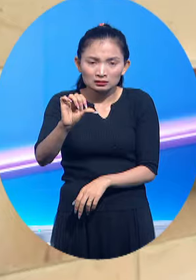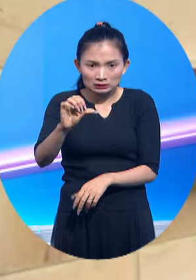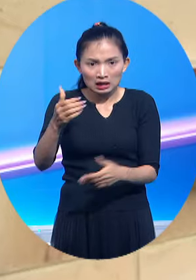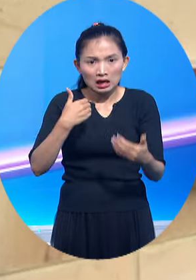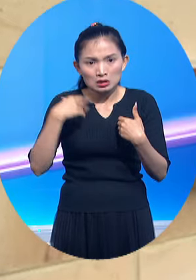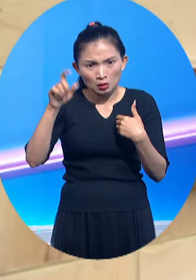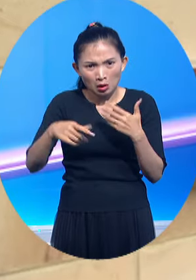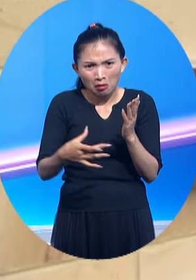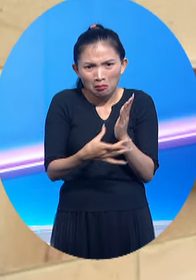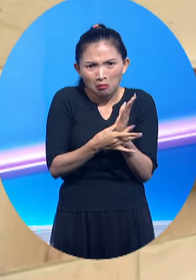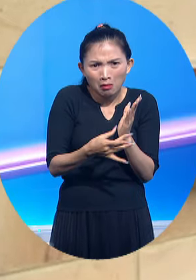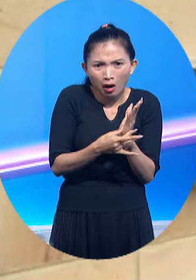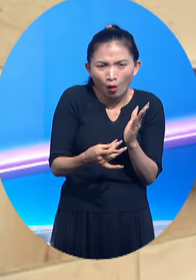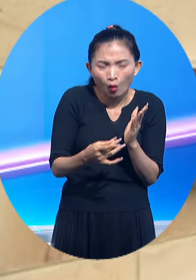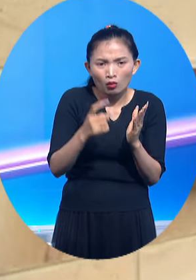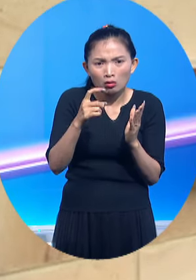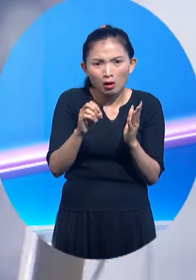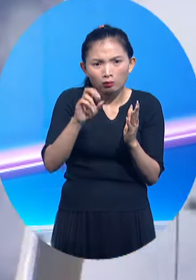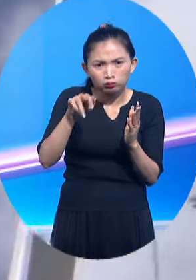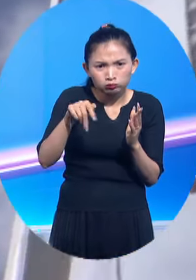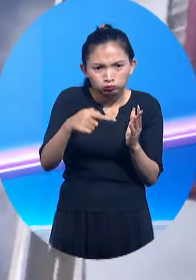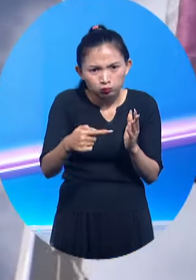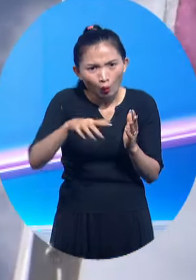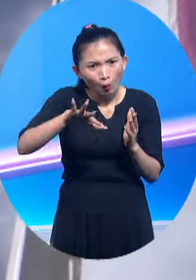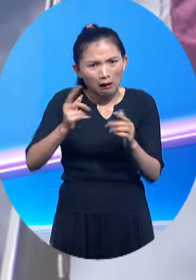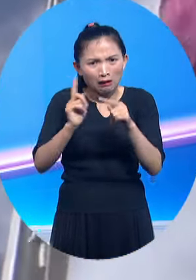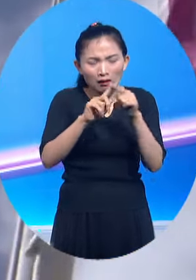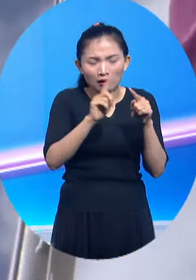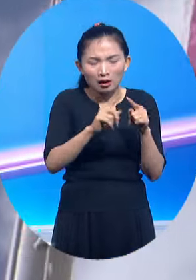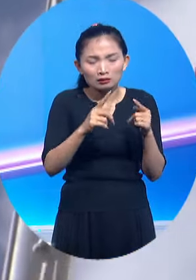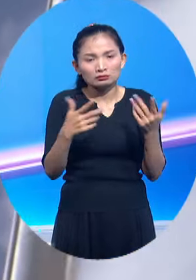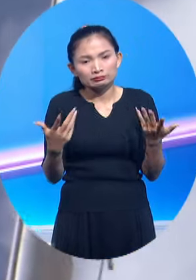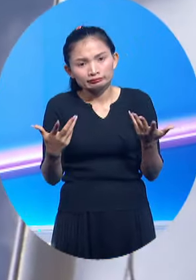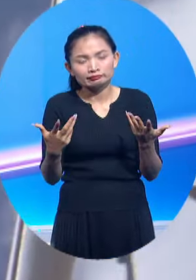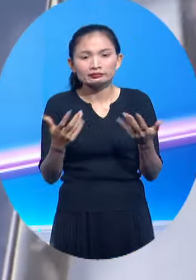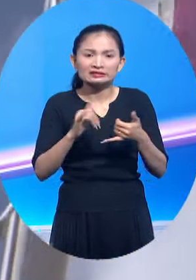không hề liên quan và hai vụ việc diễn ra gần nhau chỉ là sự trùng hợp đơn thuần.